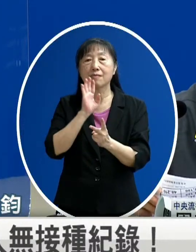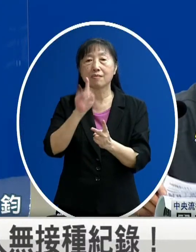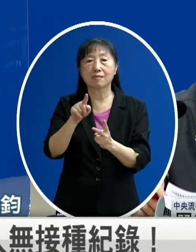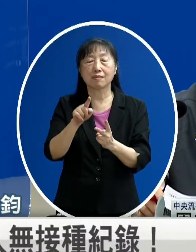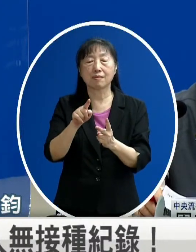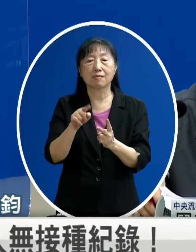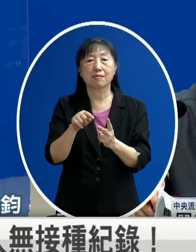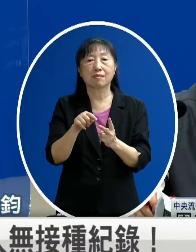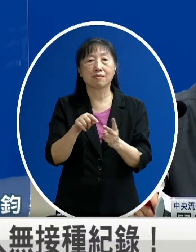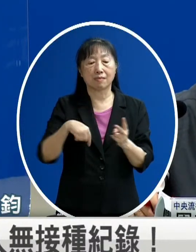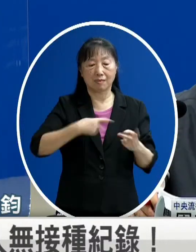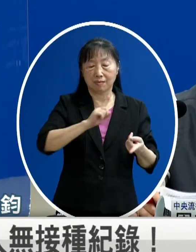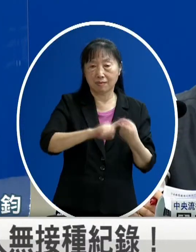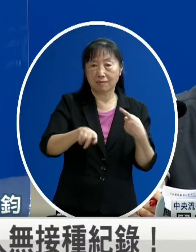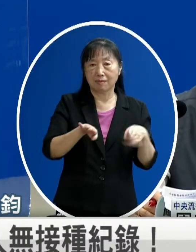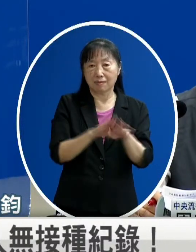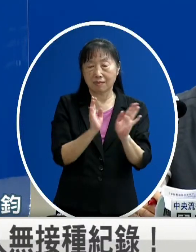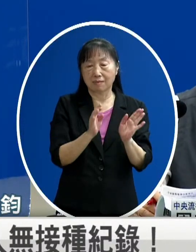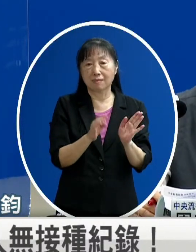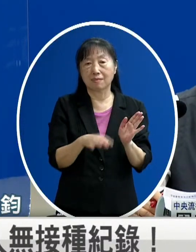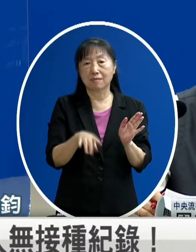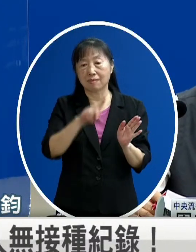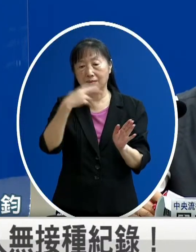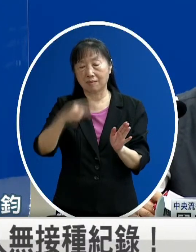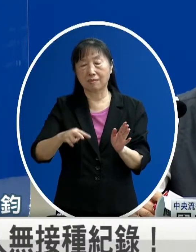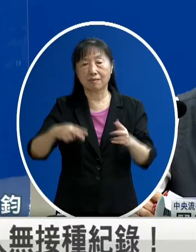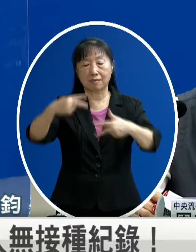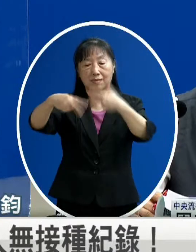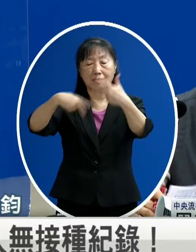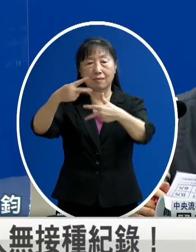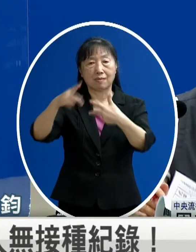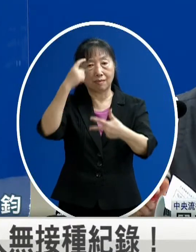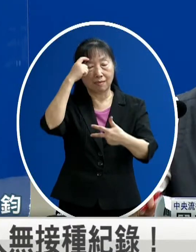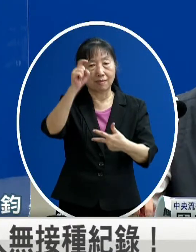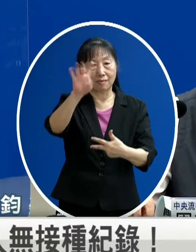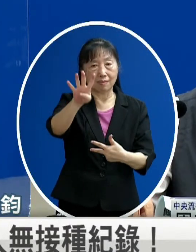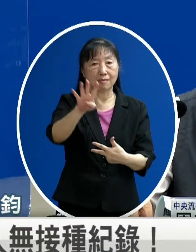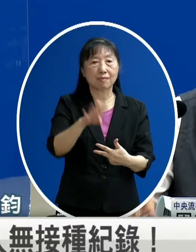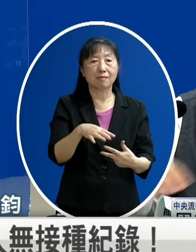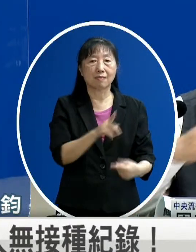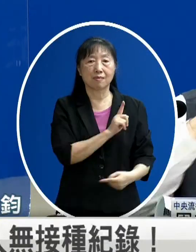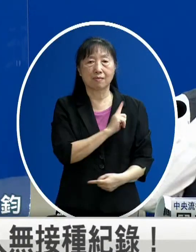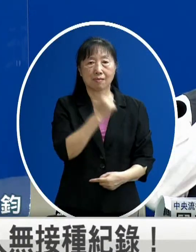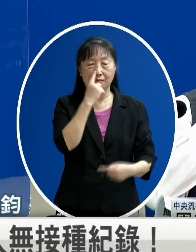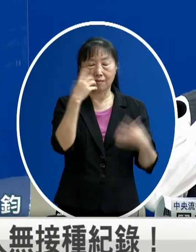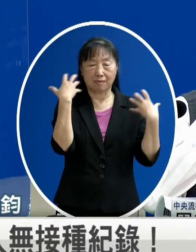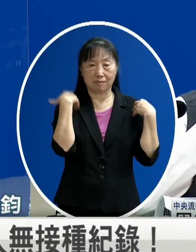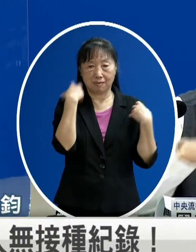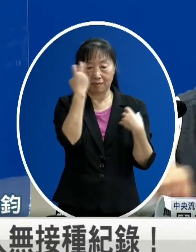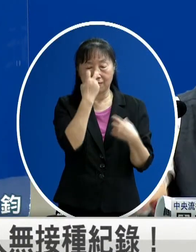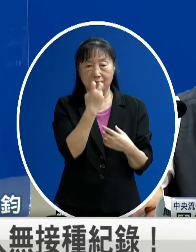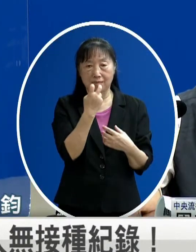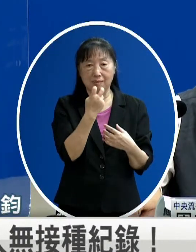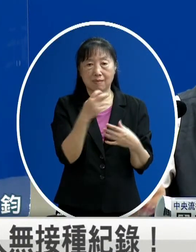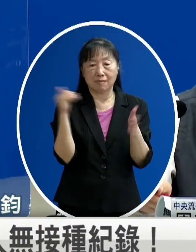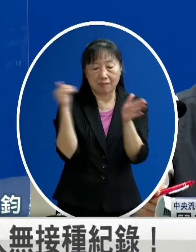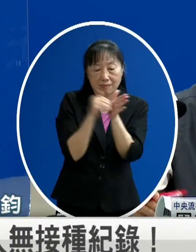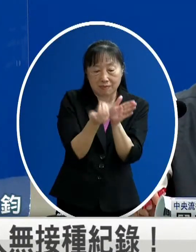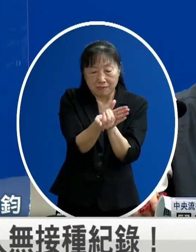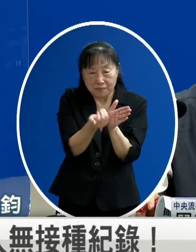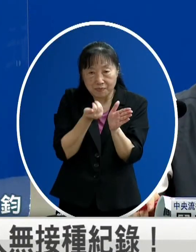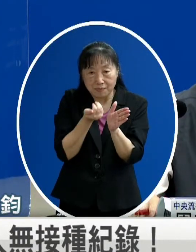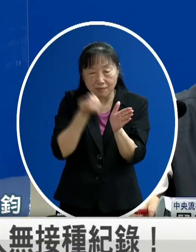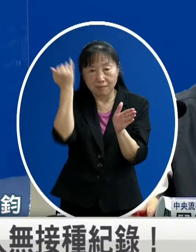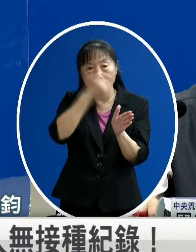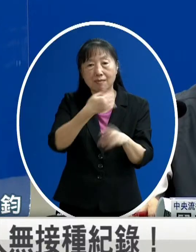是距离这个发病是14天，是在自主健康管理的那7天快要完成之前，那这两位的